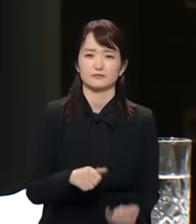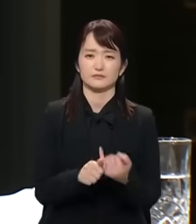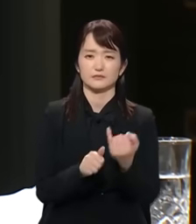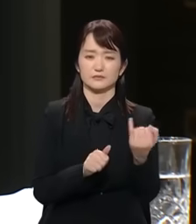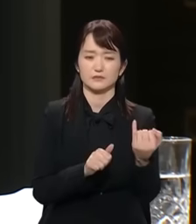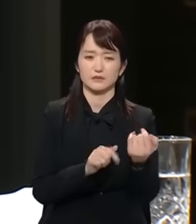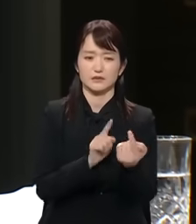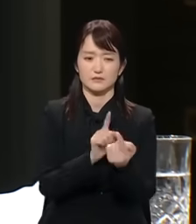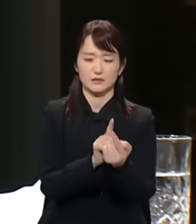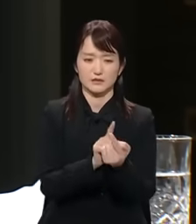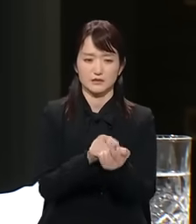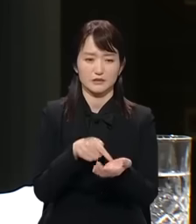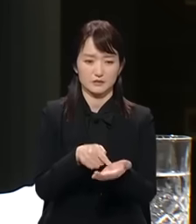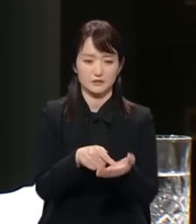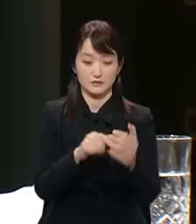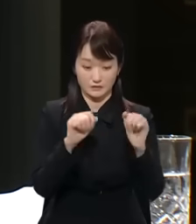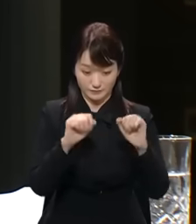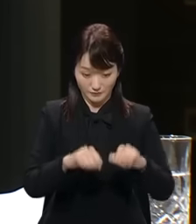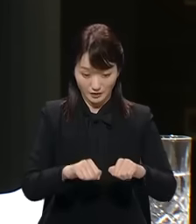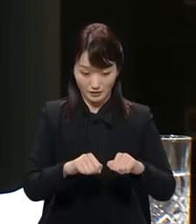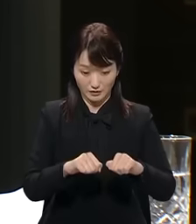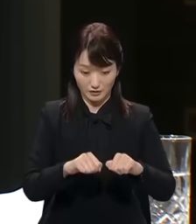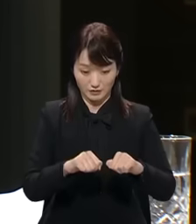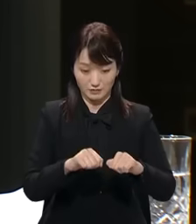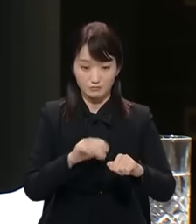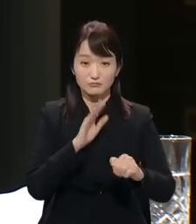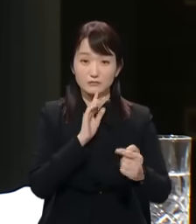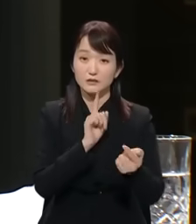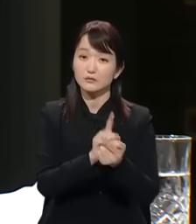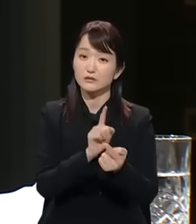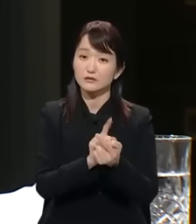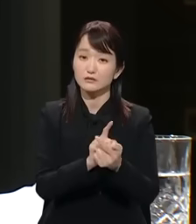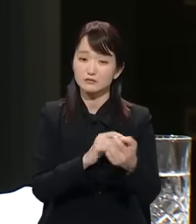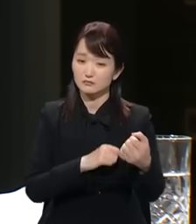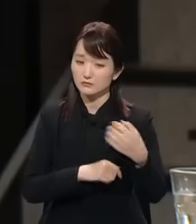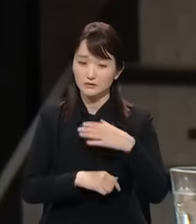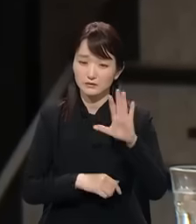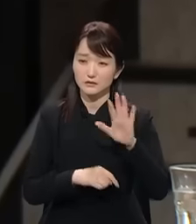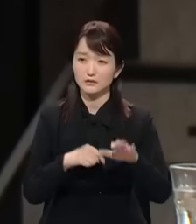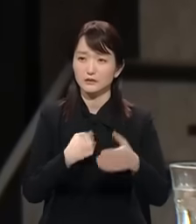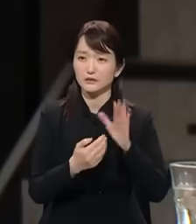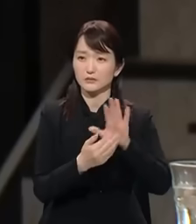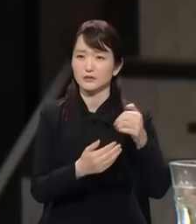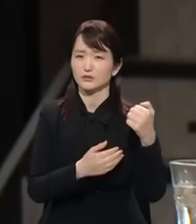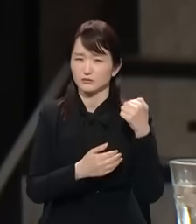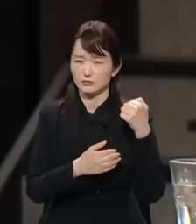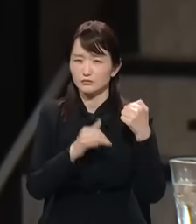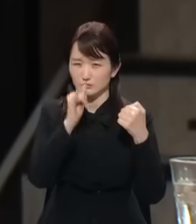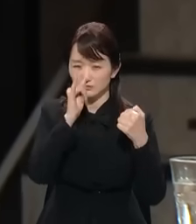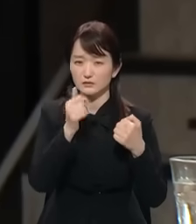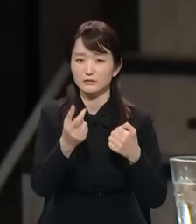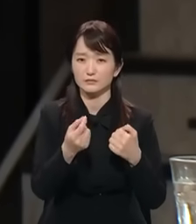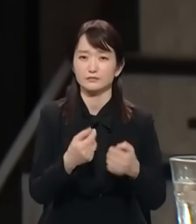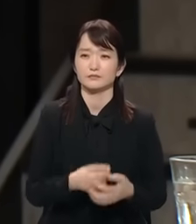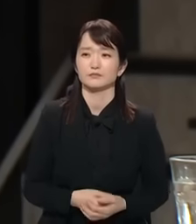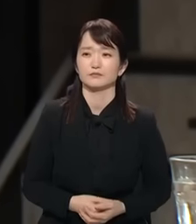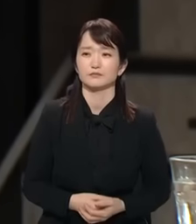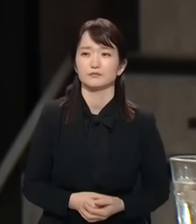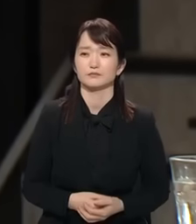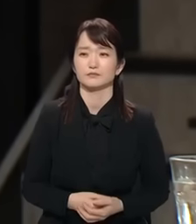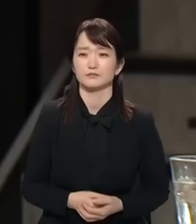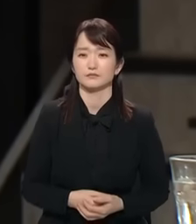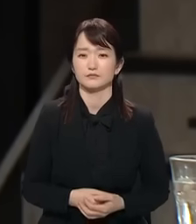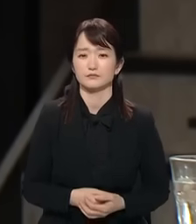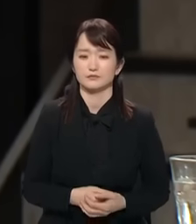뭔가 할 말은 있었던 거 같은데 정작 만나서는 안 한다고 그러고요 아무래도 자기 그 방어 본능이 좀 그 가동된 거 같습니다 이제 얘기를